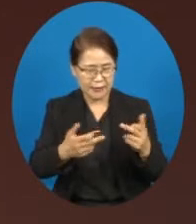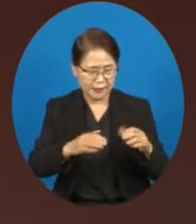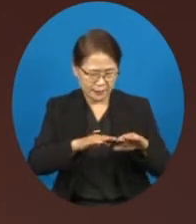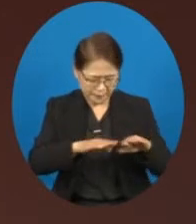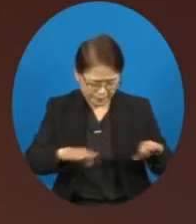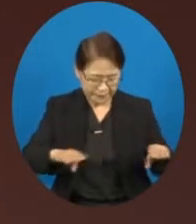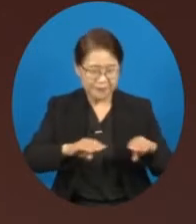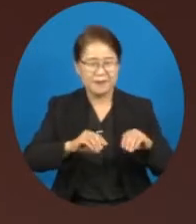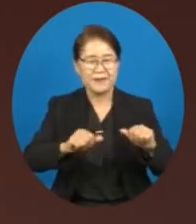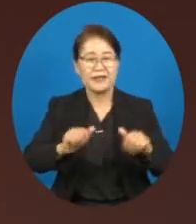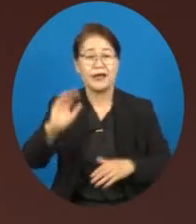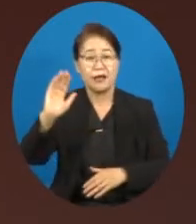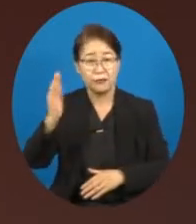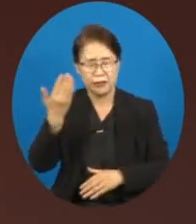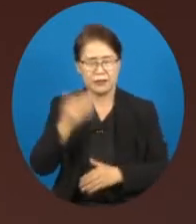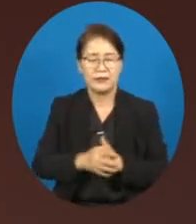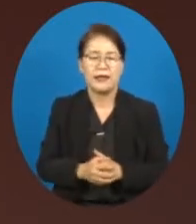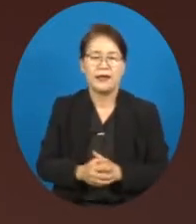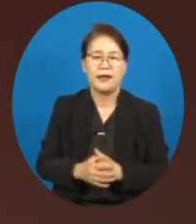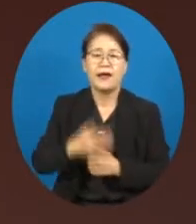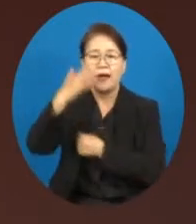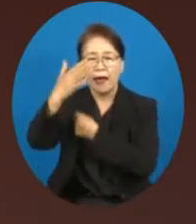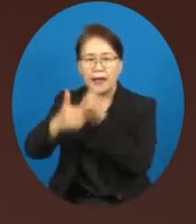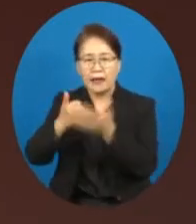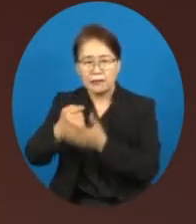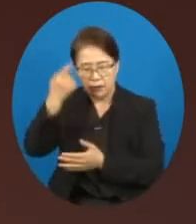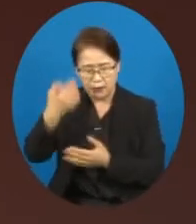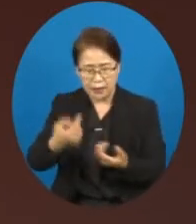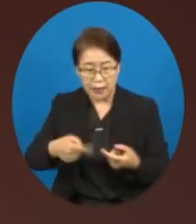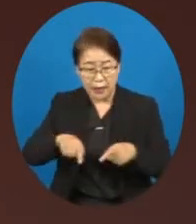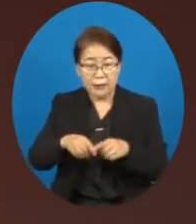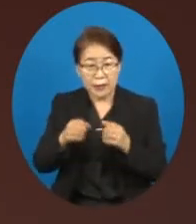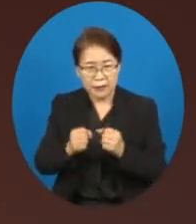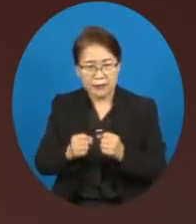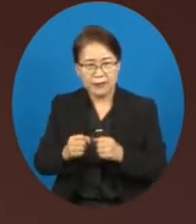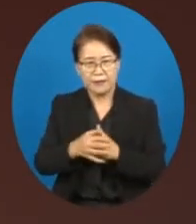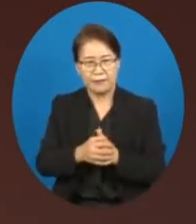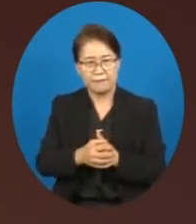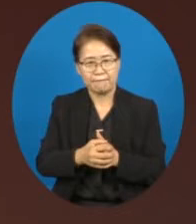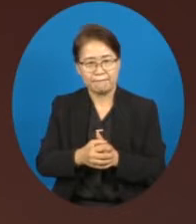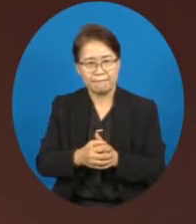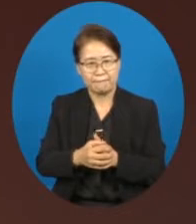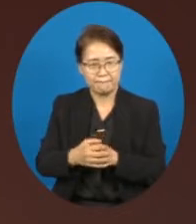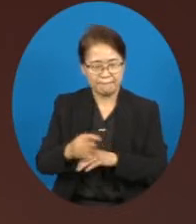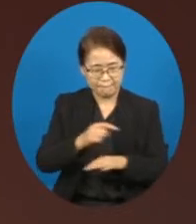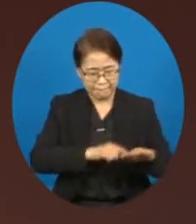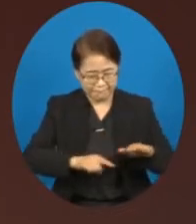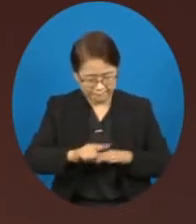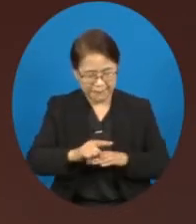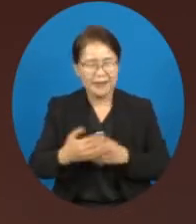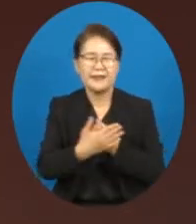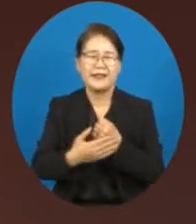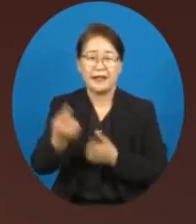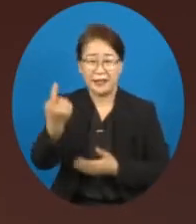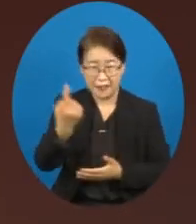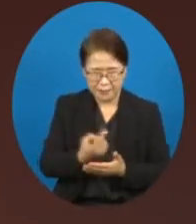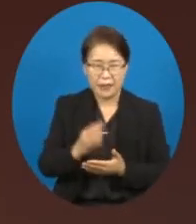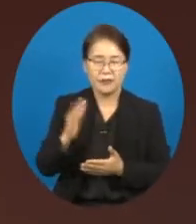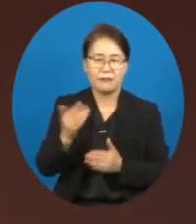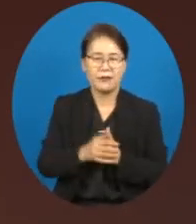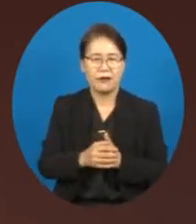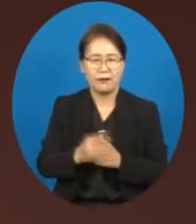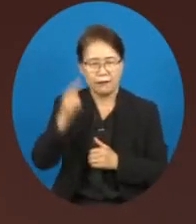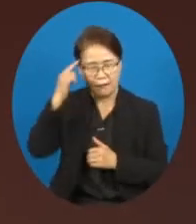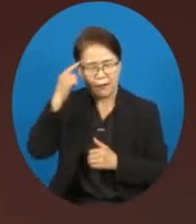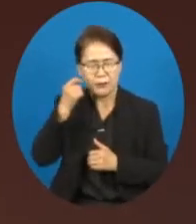되었습니다. 하나님의 영이 함께 하시니 역전의 은혜가 임하였던 것입니다. 상상할 수